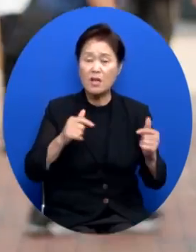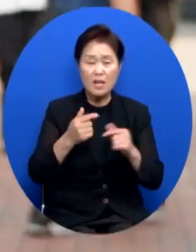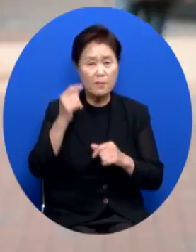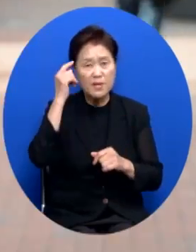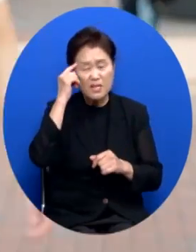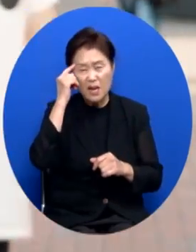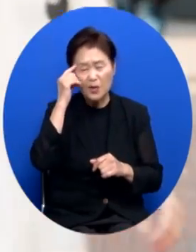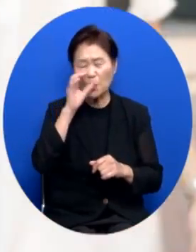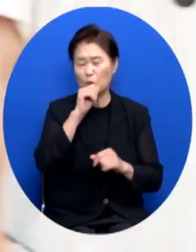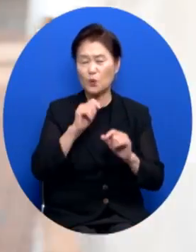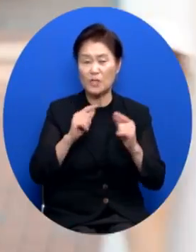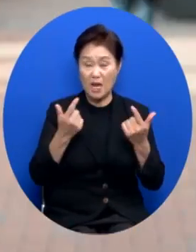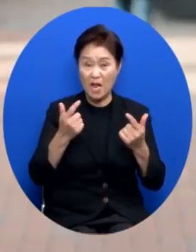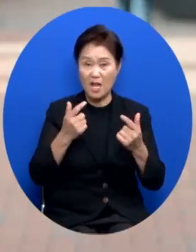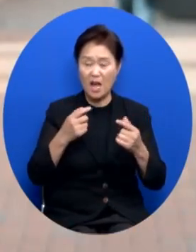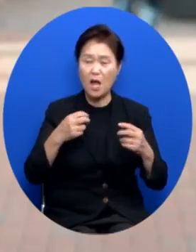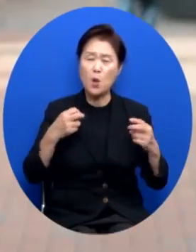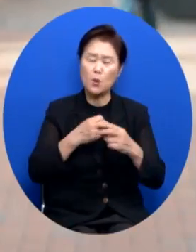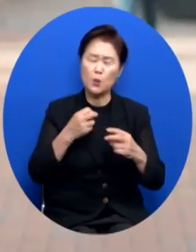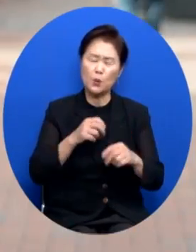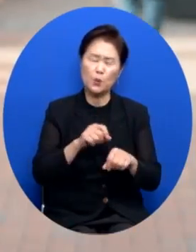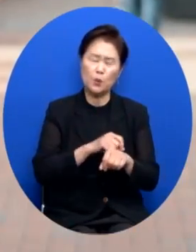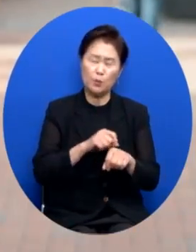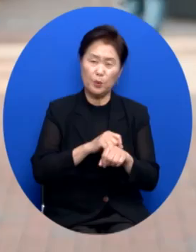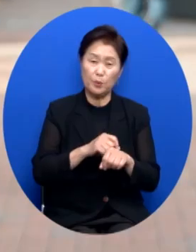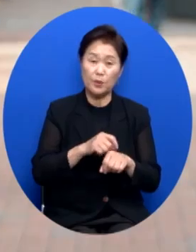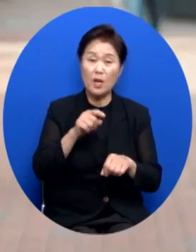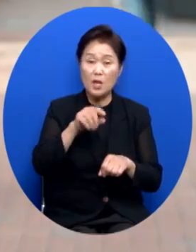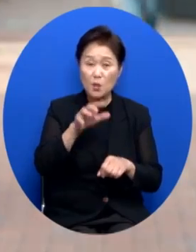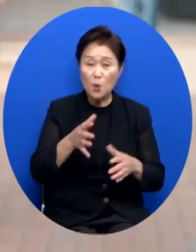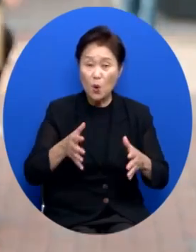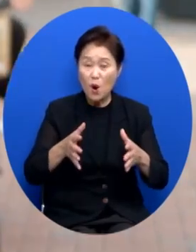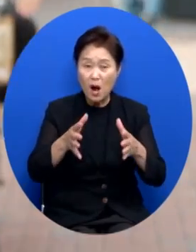좋고 교통도 불편하고 이 횡단보도에